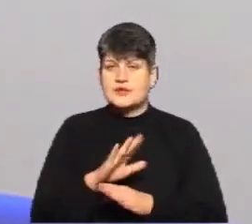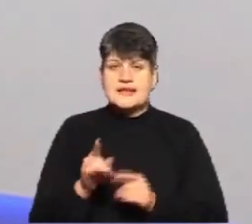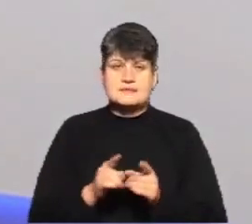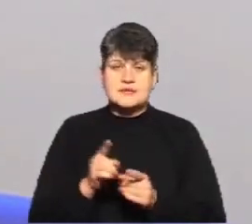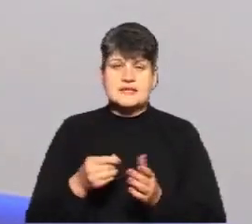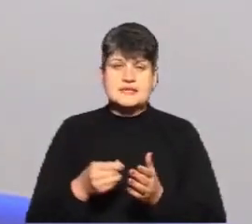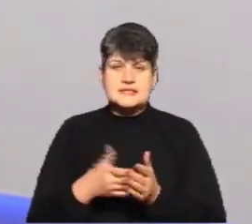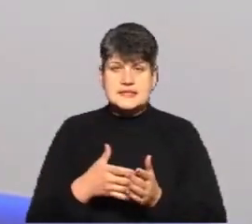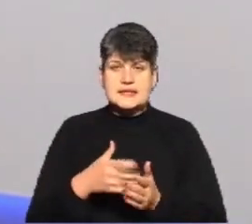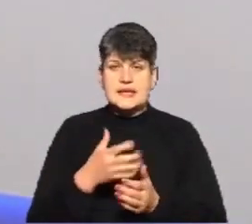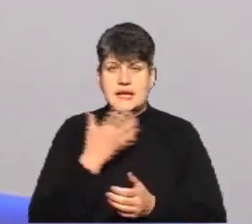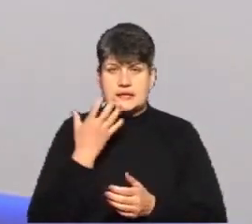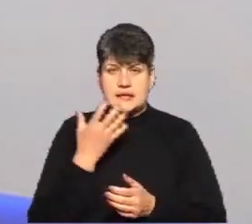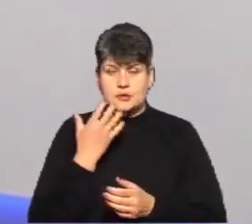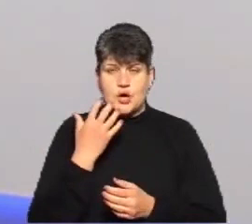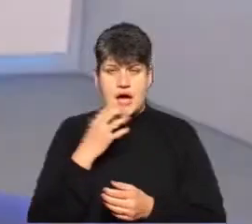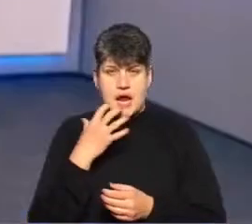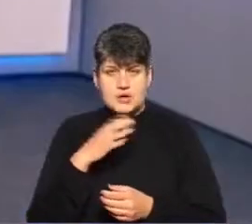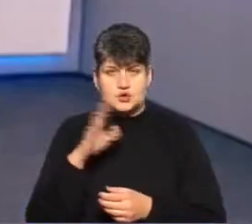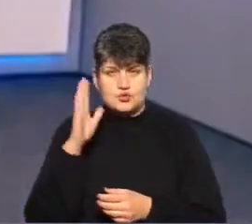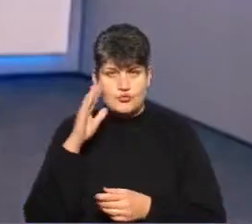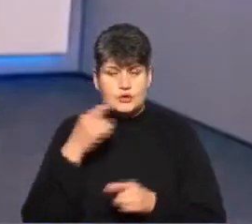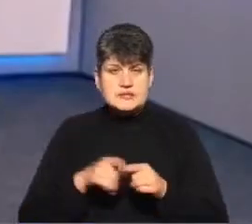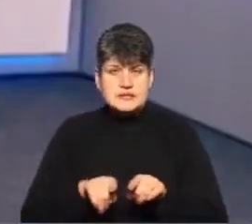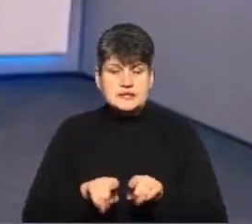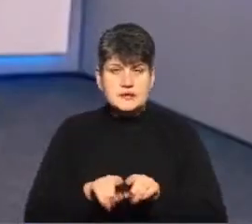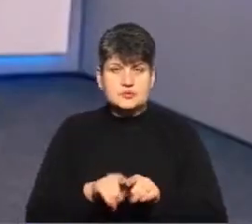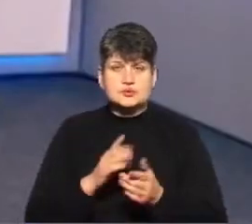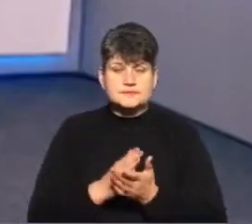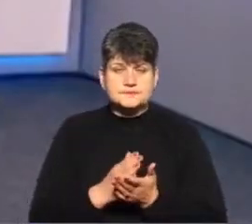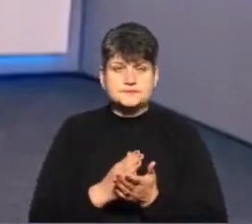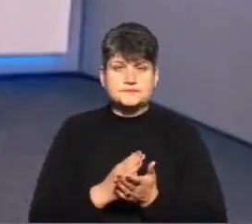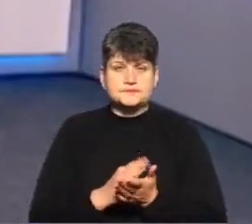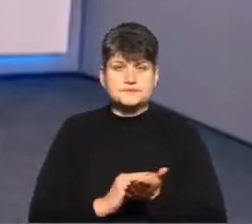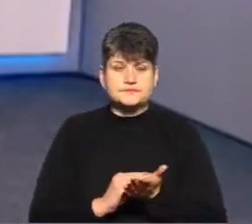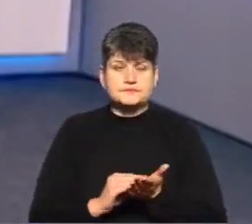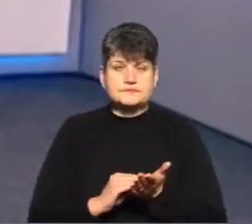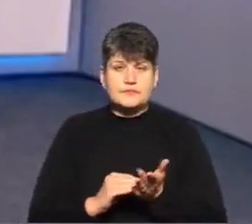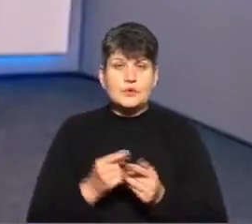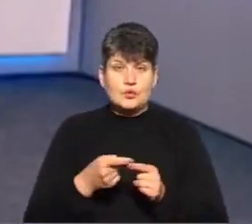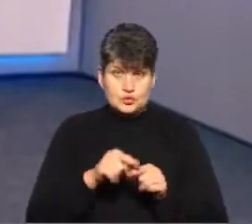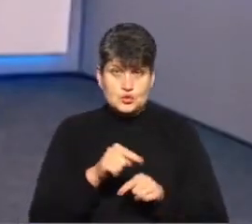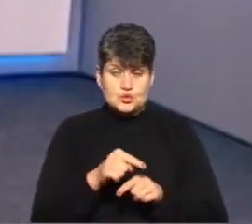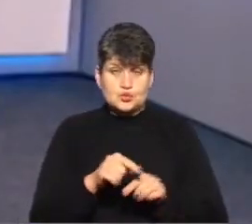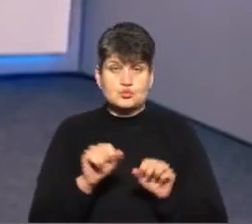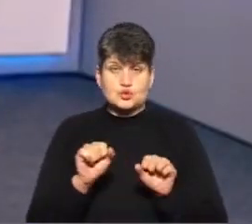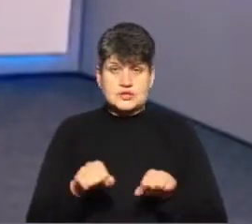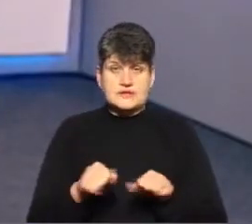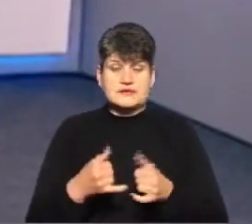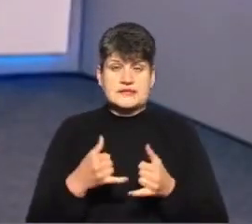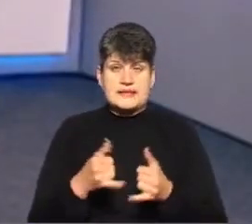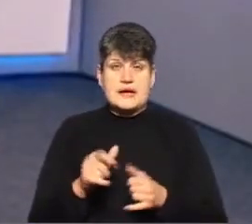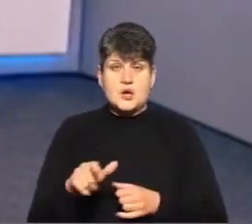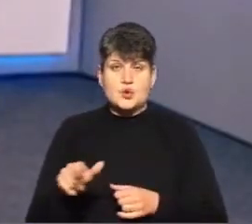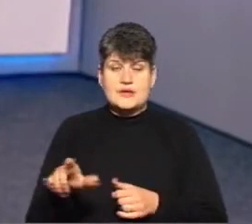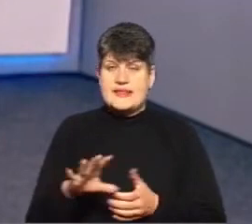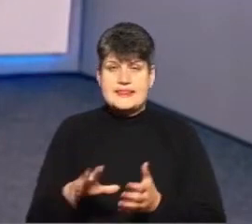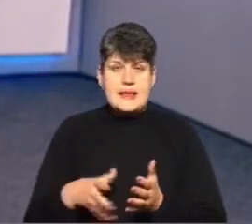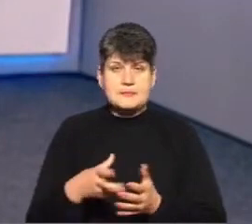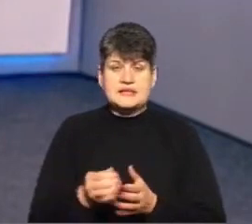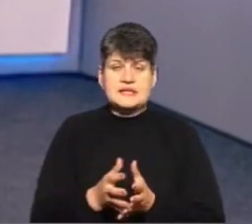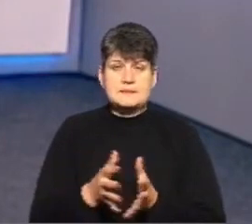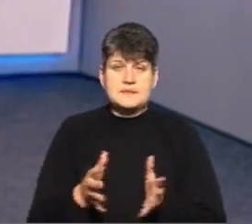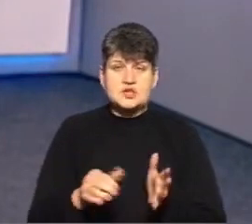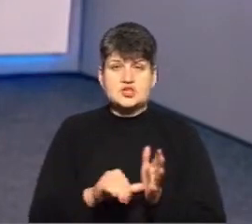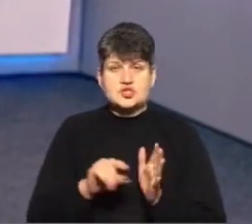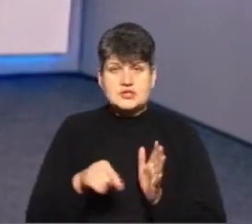воду. Це саме йдеться якраз про оцю можливість для людей не платити більше, ніж 6,99, чи